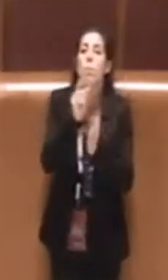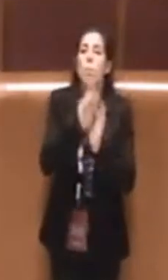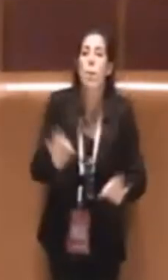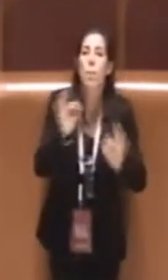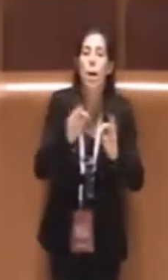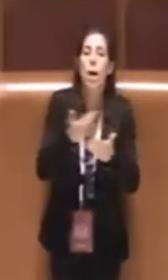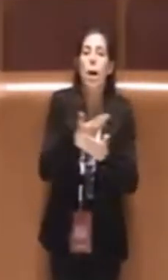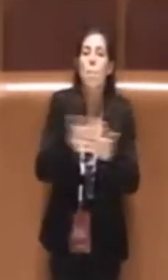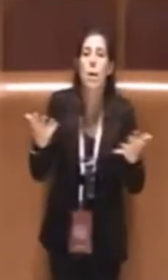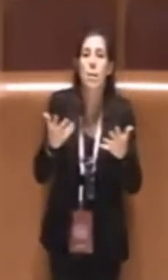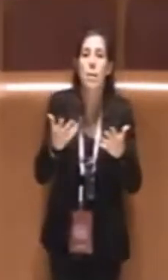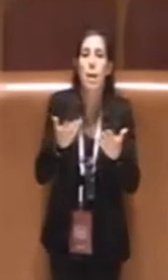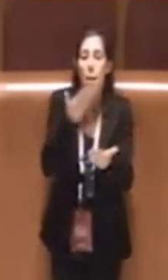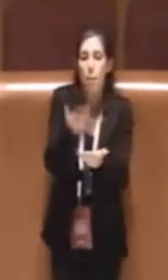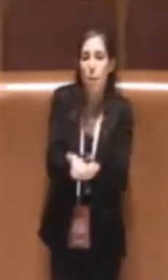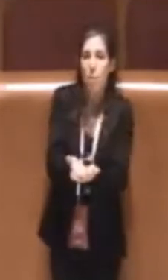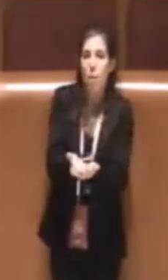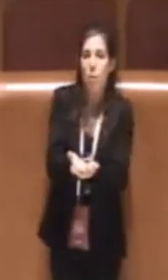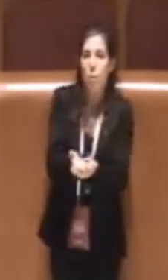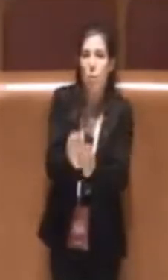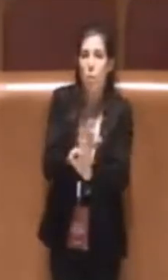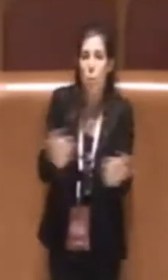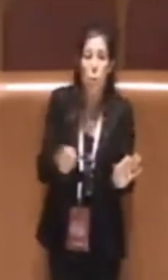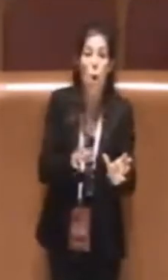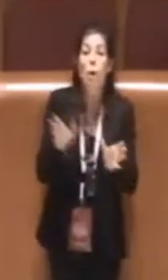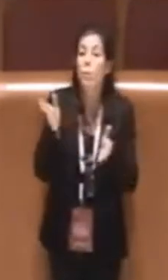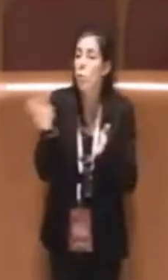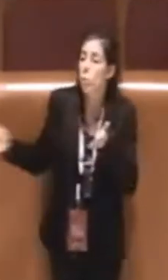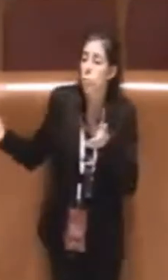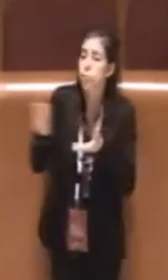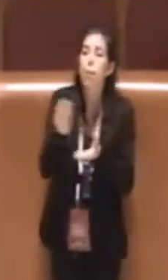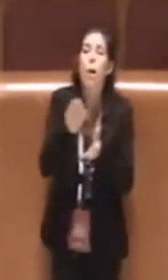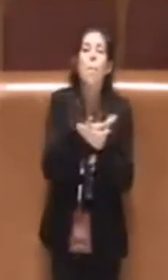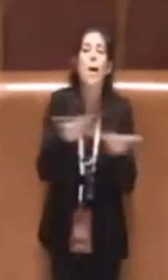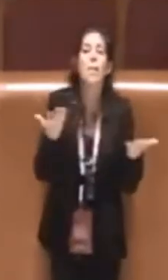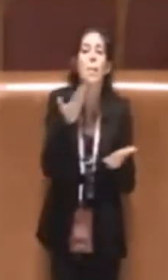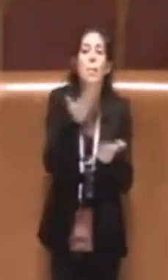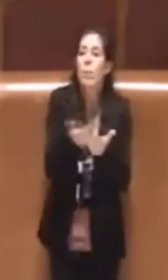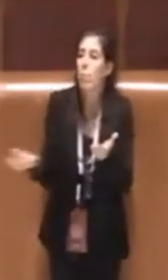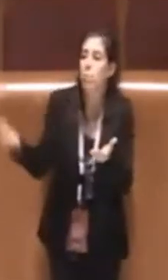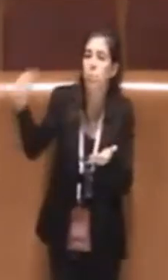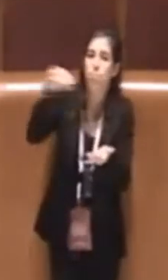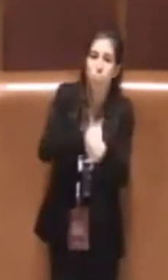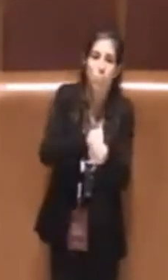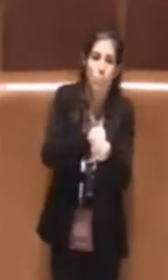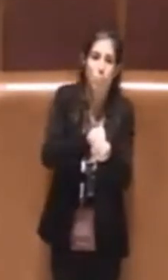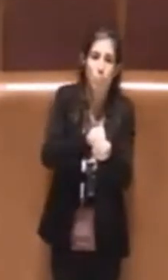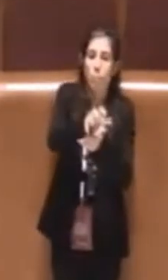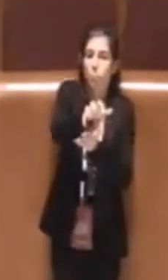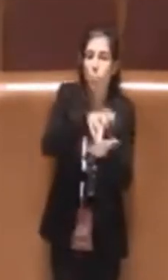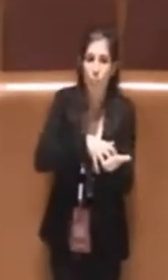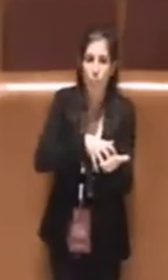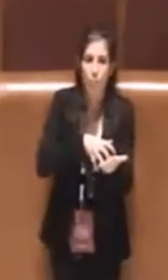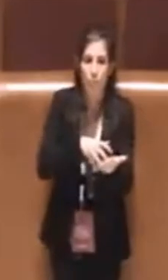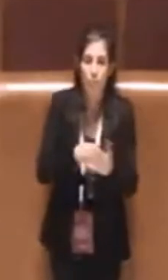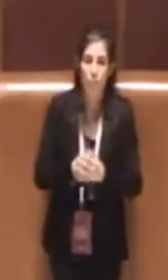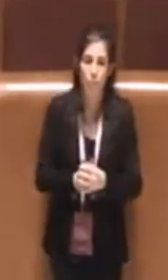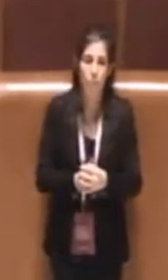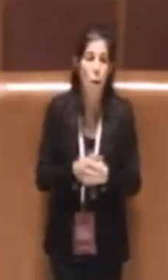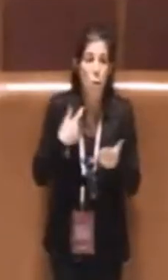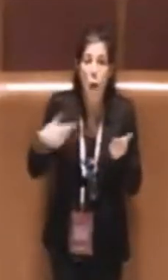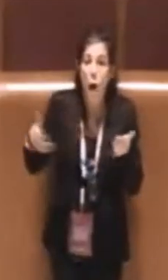denominate consulte per l'handicap, le consulte municipali, le federazioni per il superamento dell'handicap, quindi le abbiamo accolte